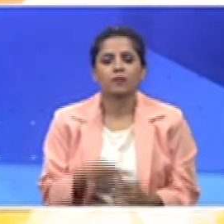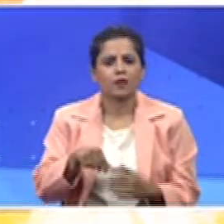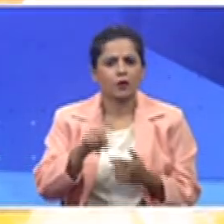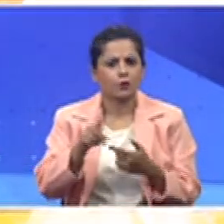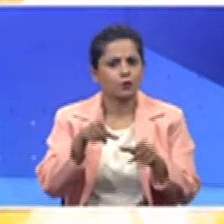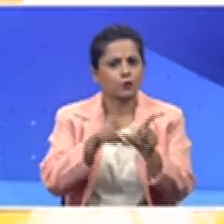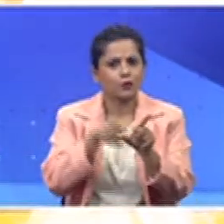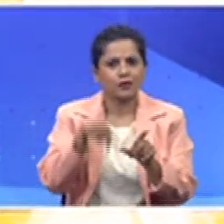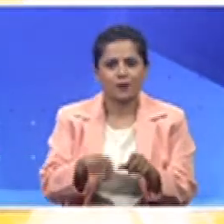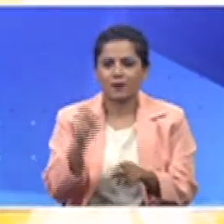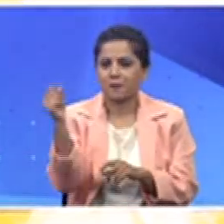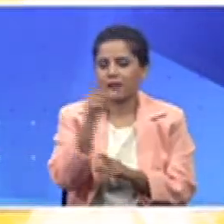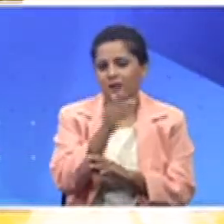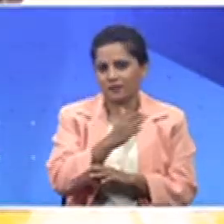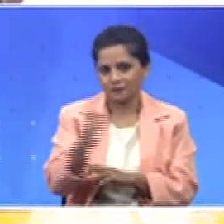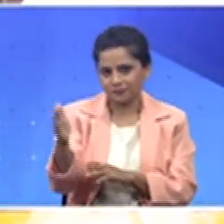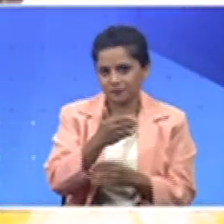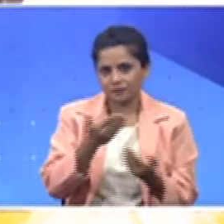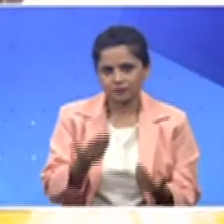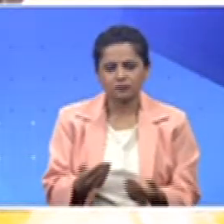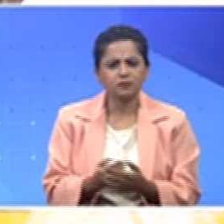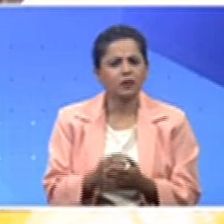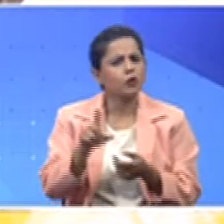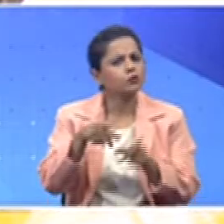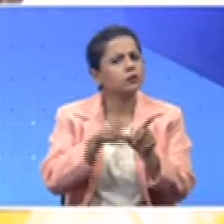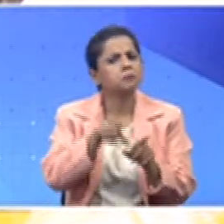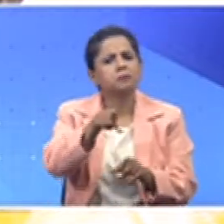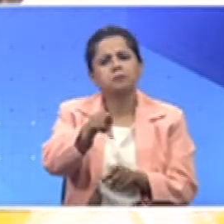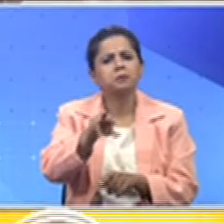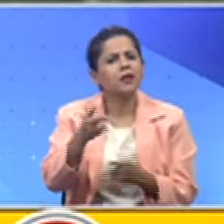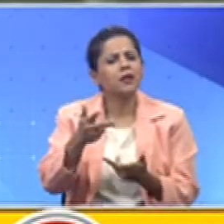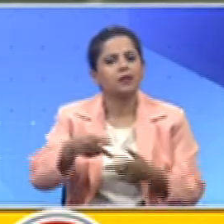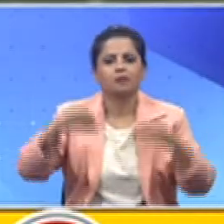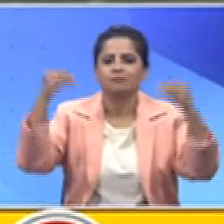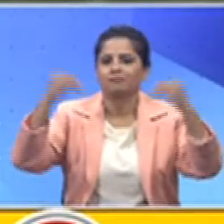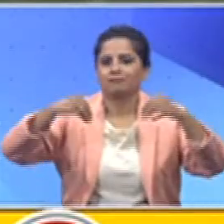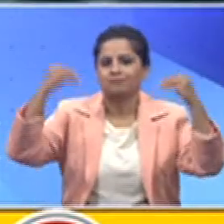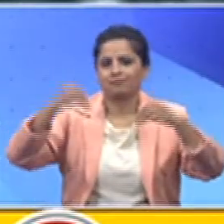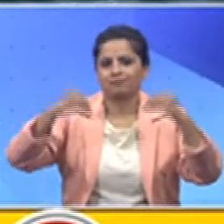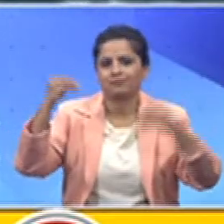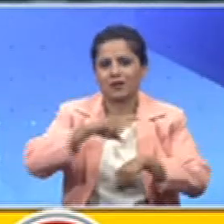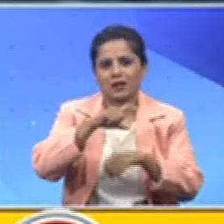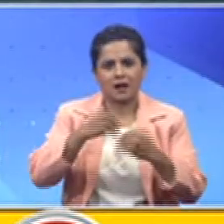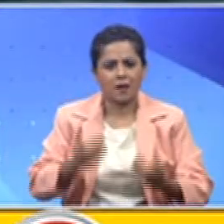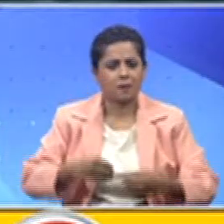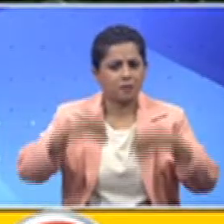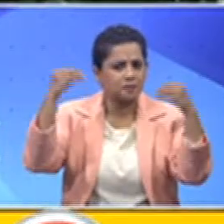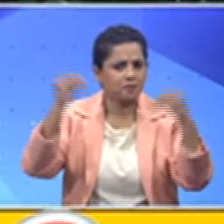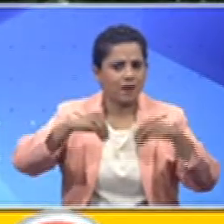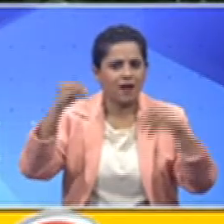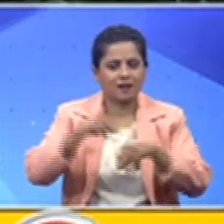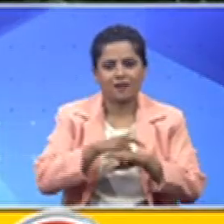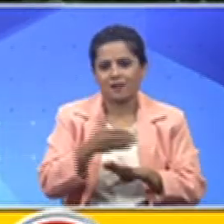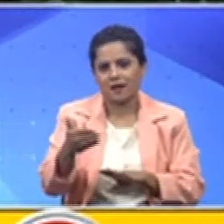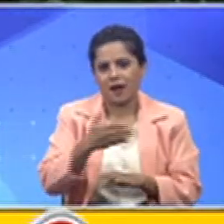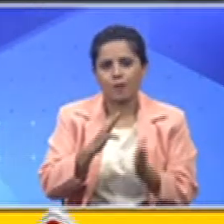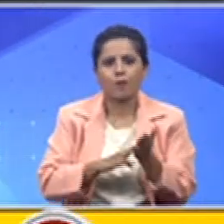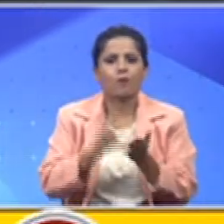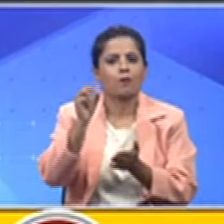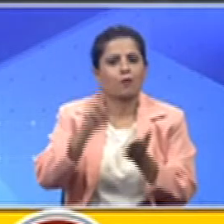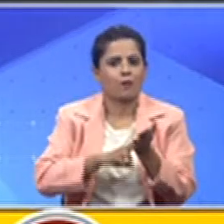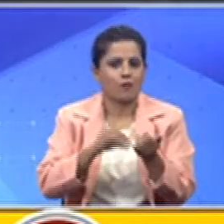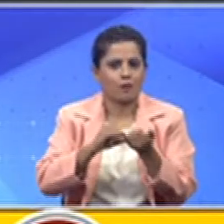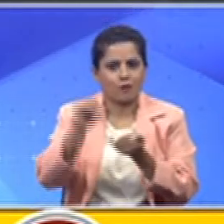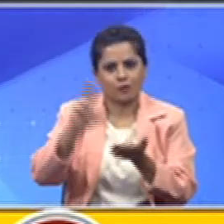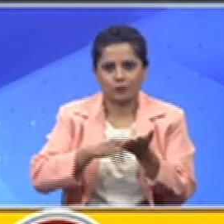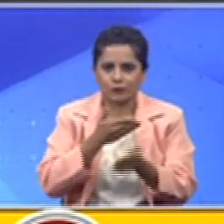जुलाई का महीना यानी मॉनसून का महीना, बारिश का महीना। बीते